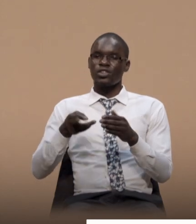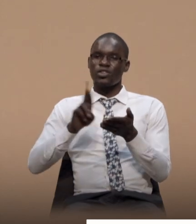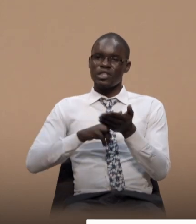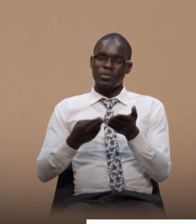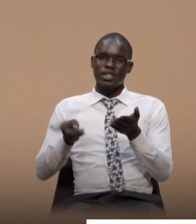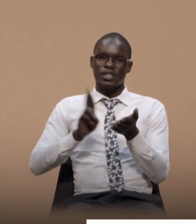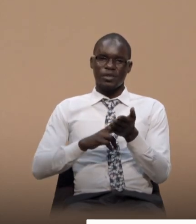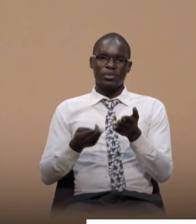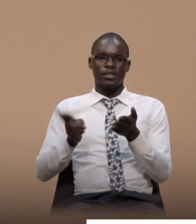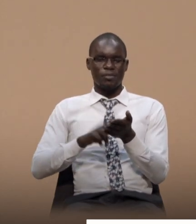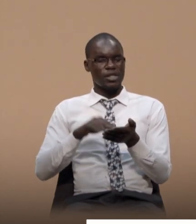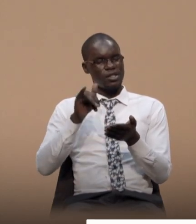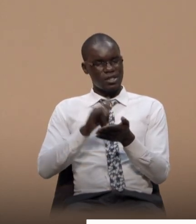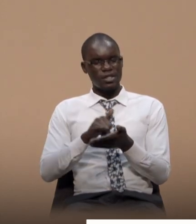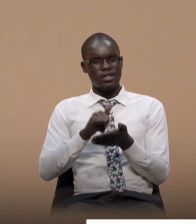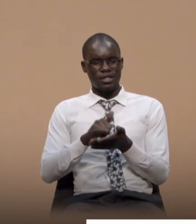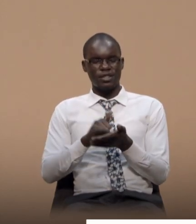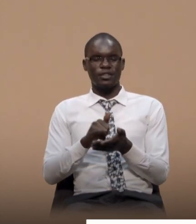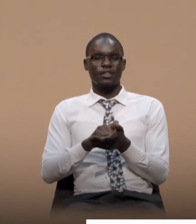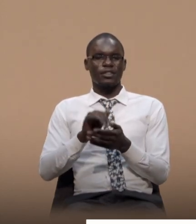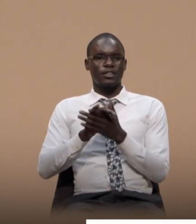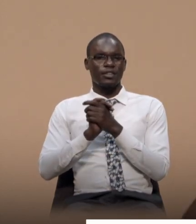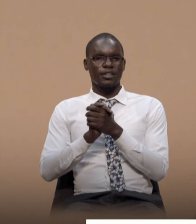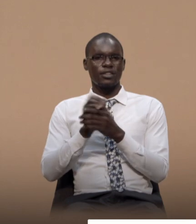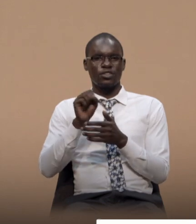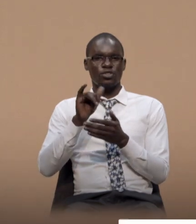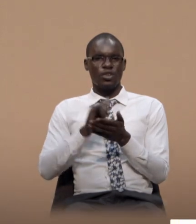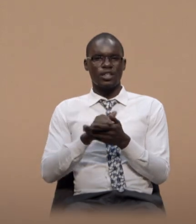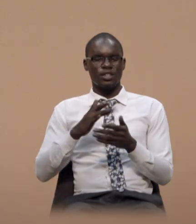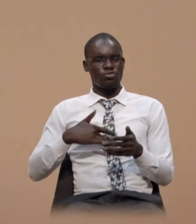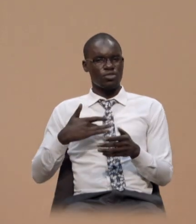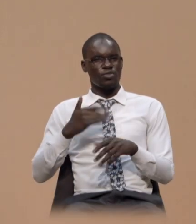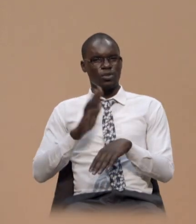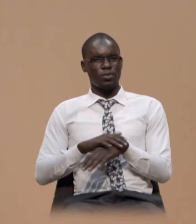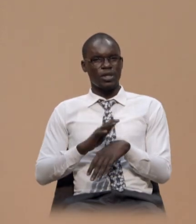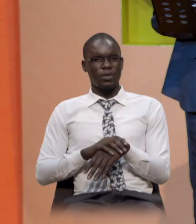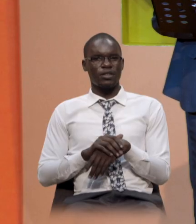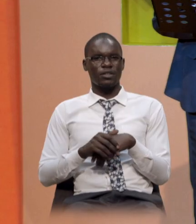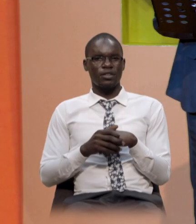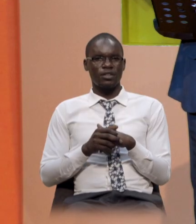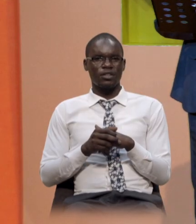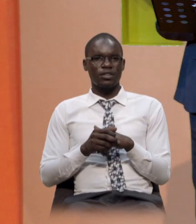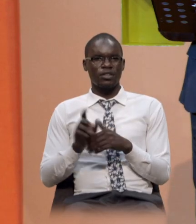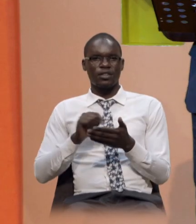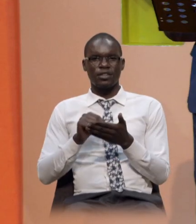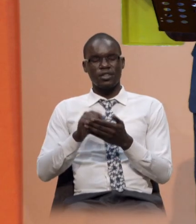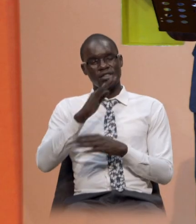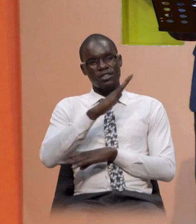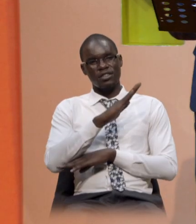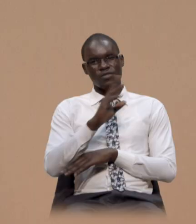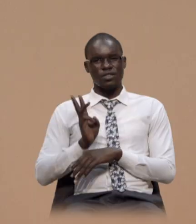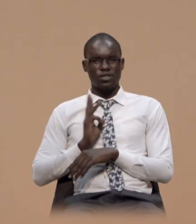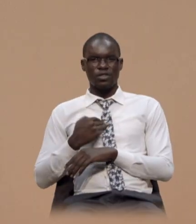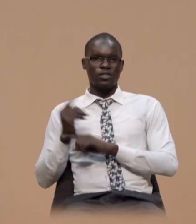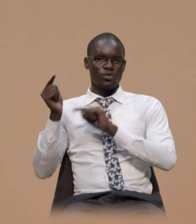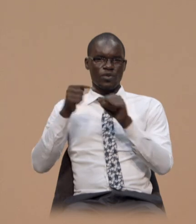salamu hiyo mara kwa mara ndio tusikie vizuri. Sasa sabato njema na mambo mema. Mchana huu tumekuja